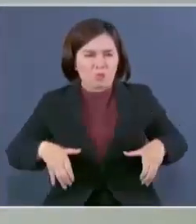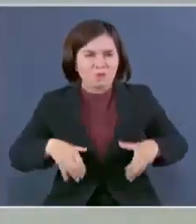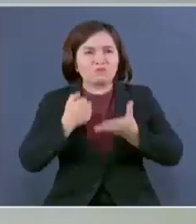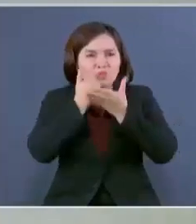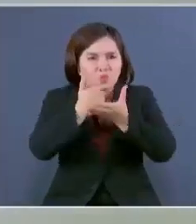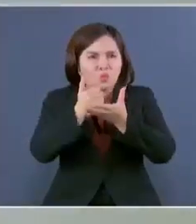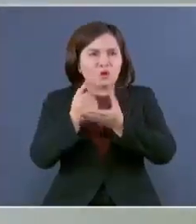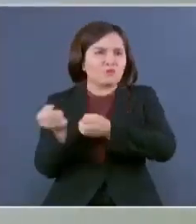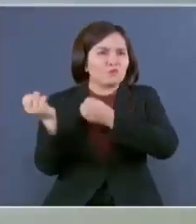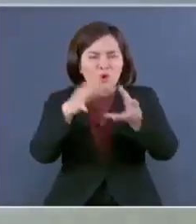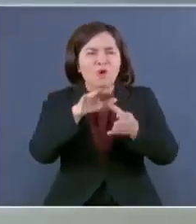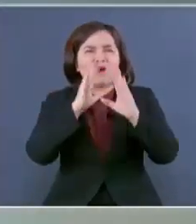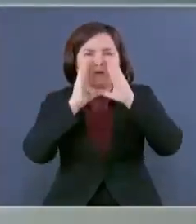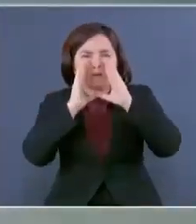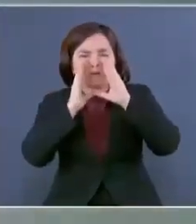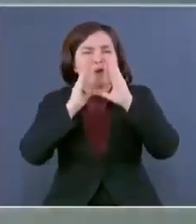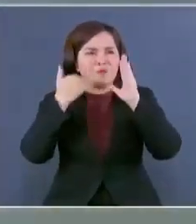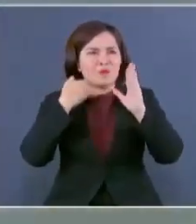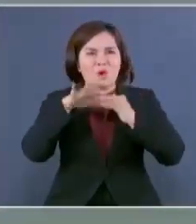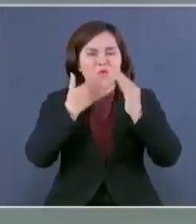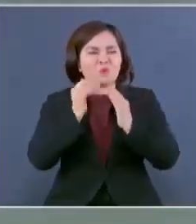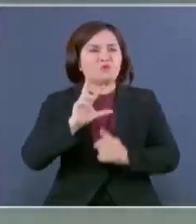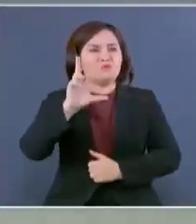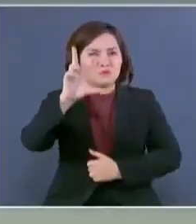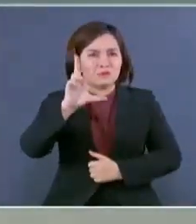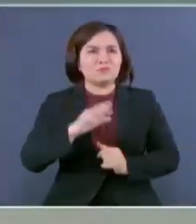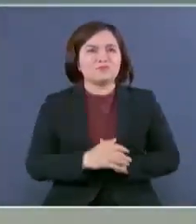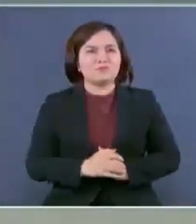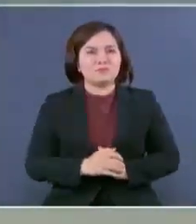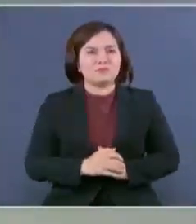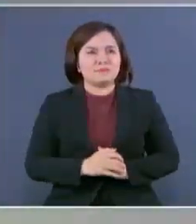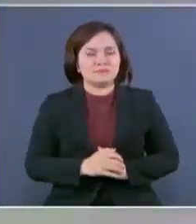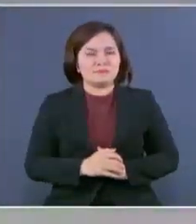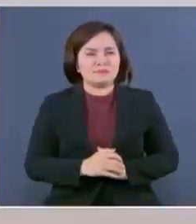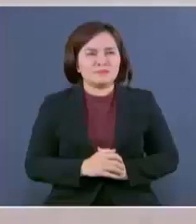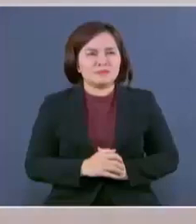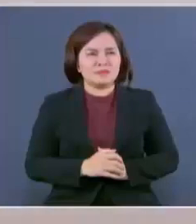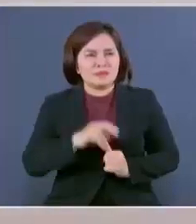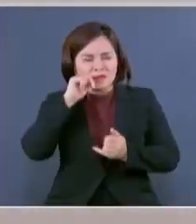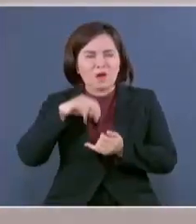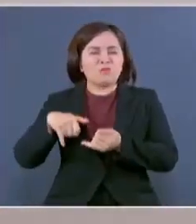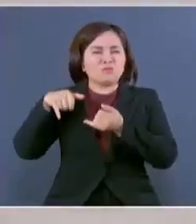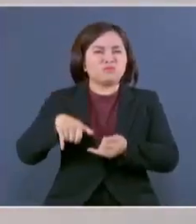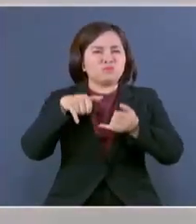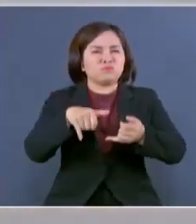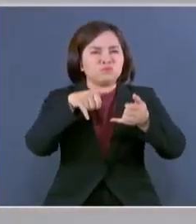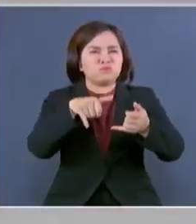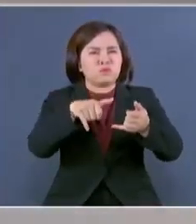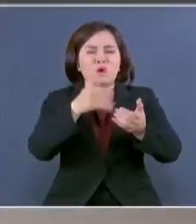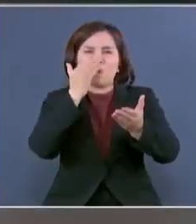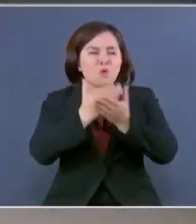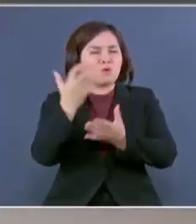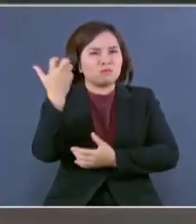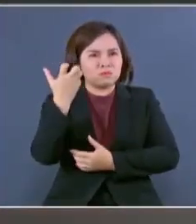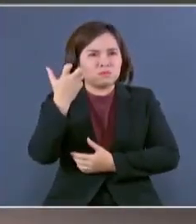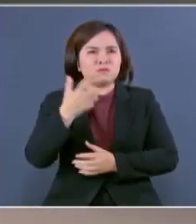หัวยางสามคนเลยอ่ะ เนี่ยครับไหลไปเรื่อยนะครับไม่สามารถที่จะยั้งไว้ได้เลย